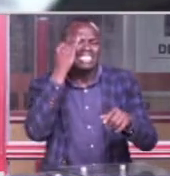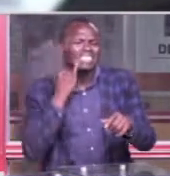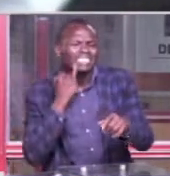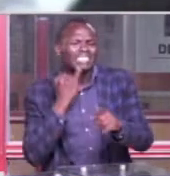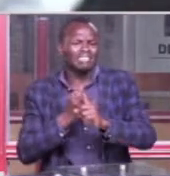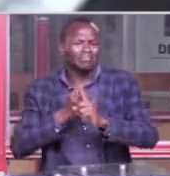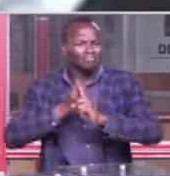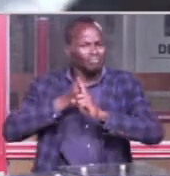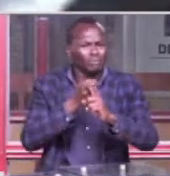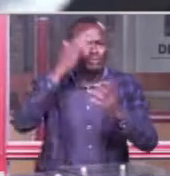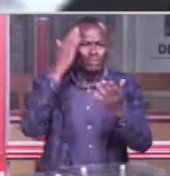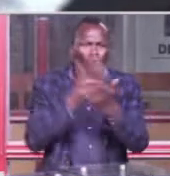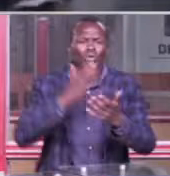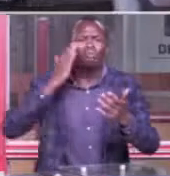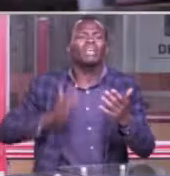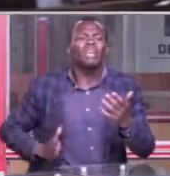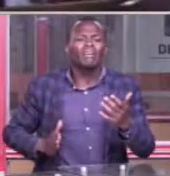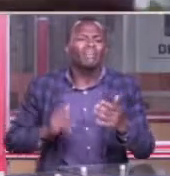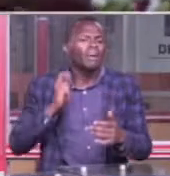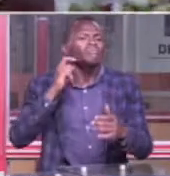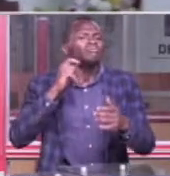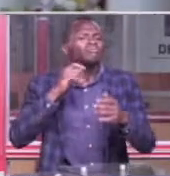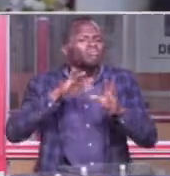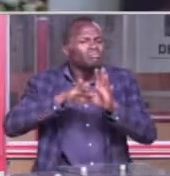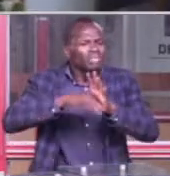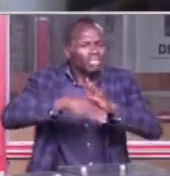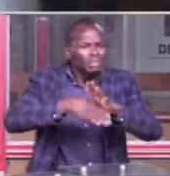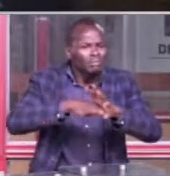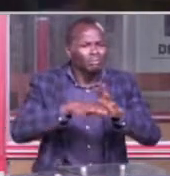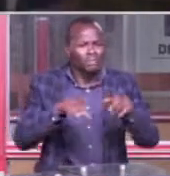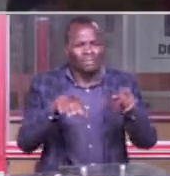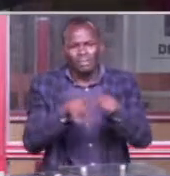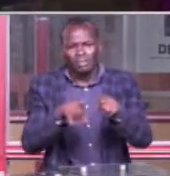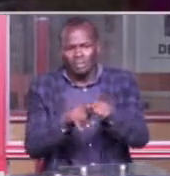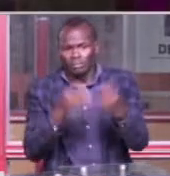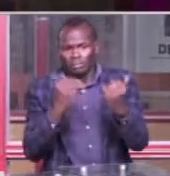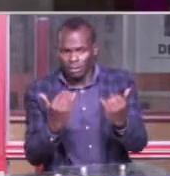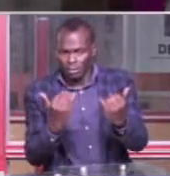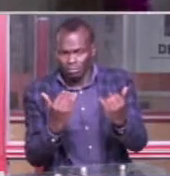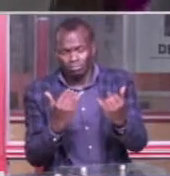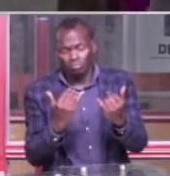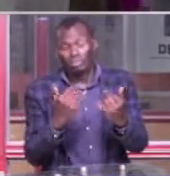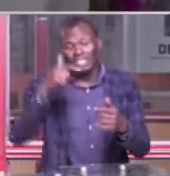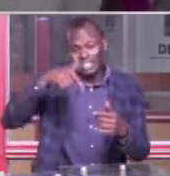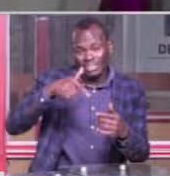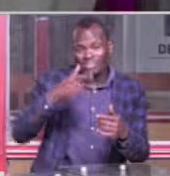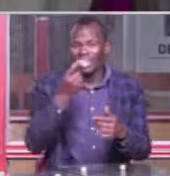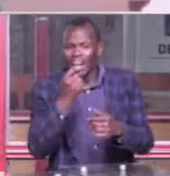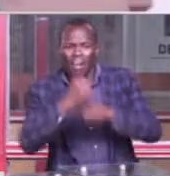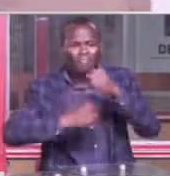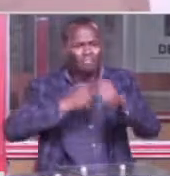and 6 year is confidential. Mubanga lya myaka 7 n'ekitundu saba bizi gyamaze nga weereza ebintu bingi